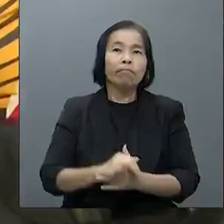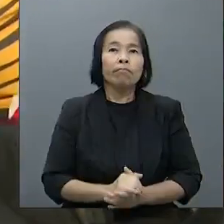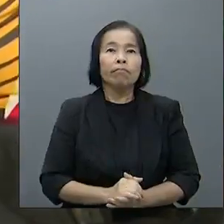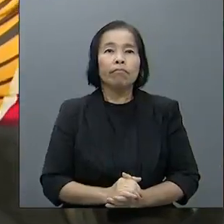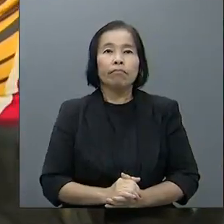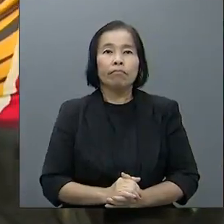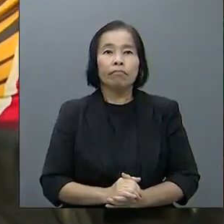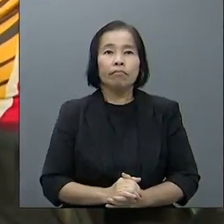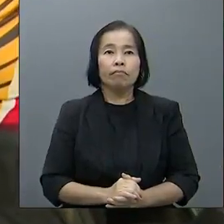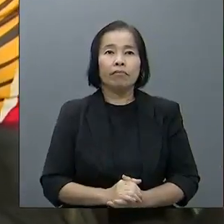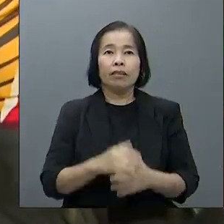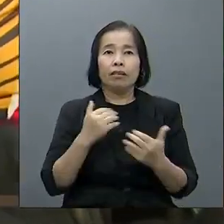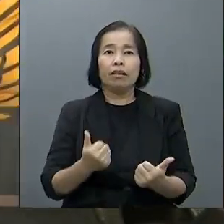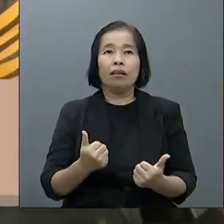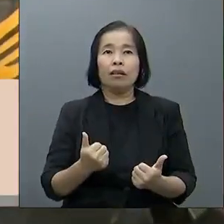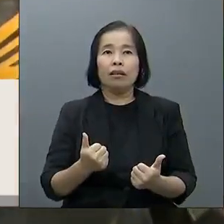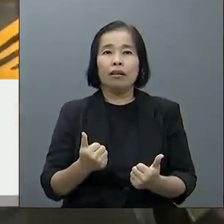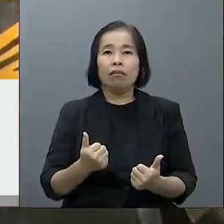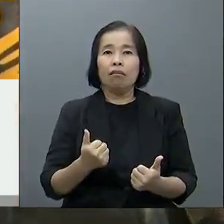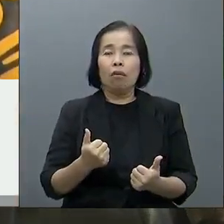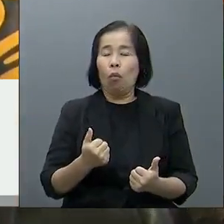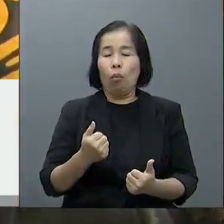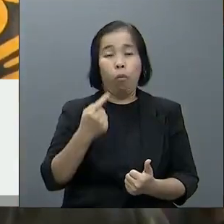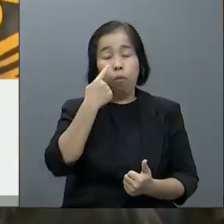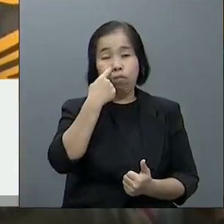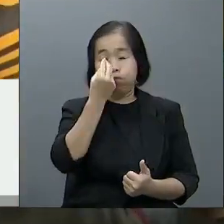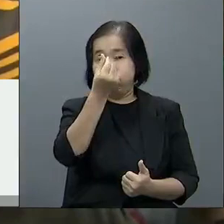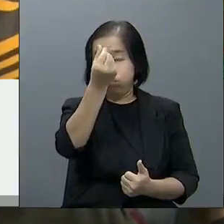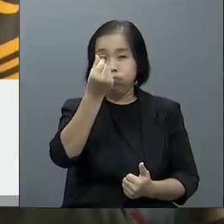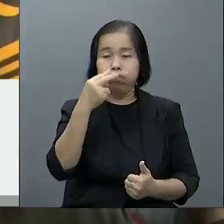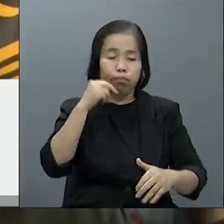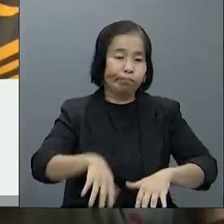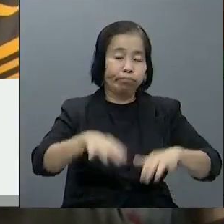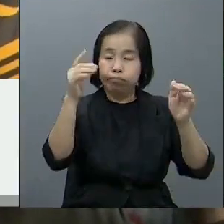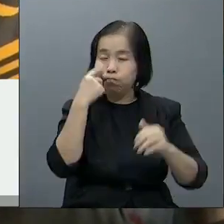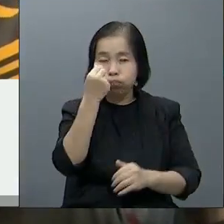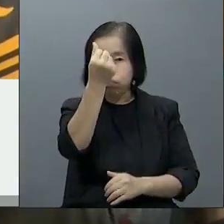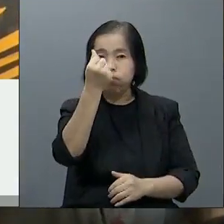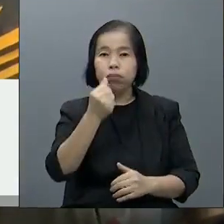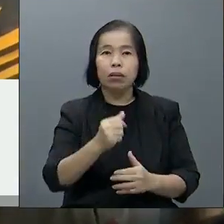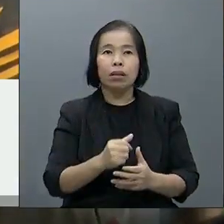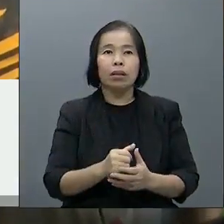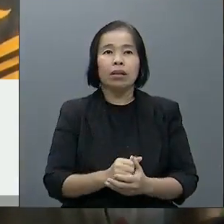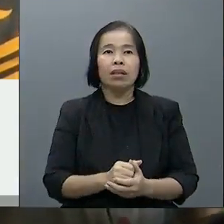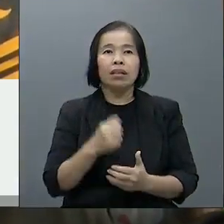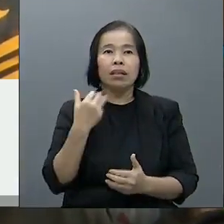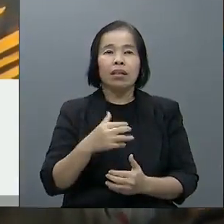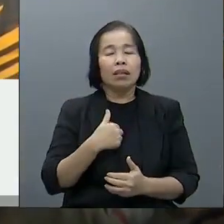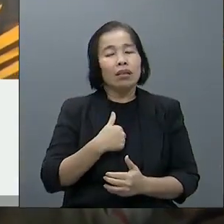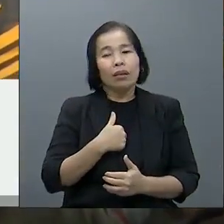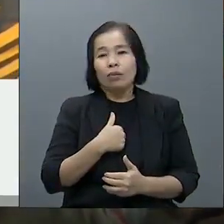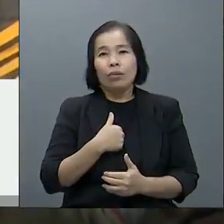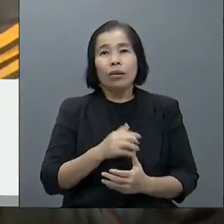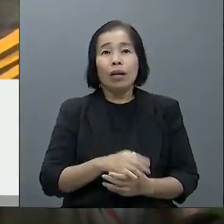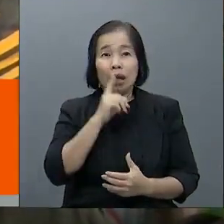าเปียไวจะแพ้เลยตอนนั้นบอกว่าครูจะแกเห็นน้ำหมาเที่ยวเนี่ย ป